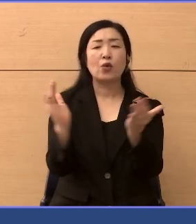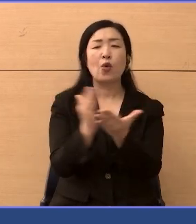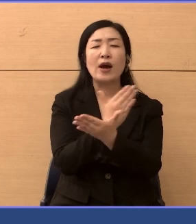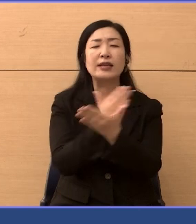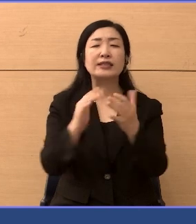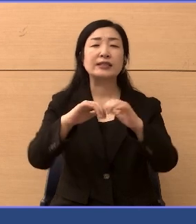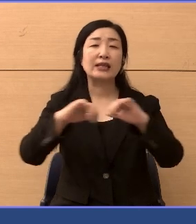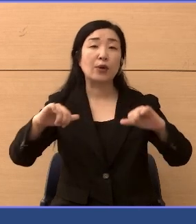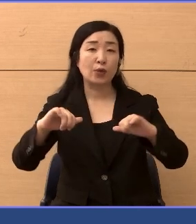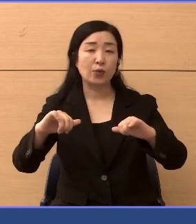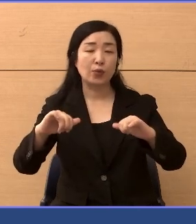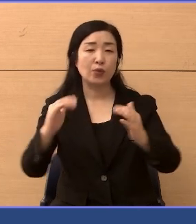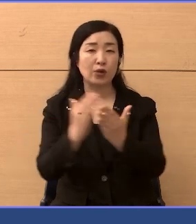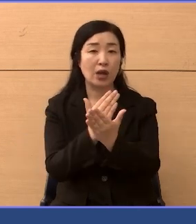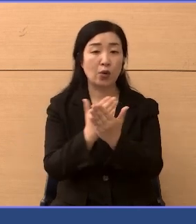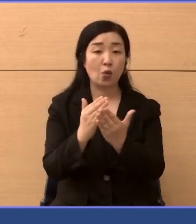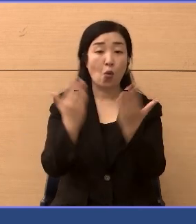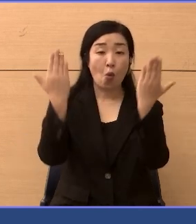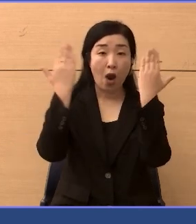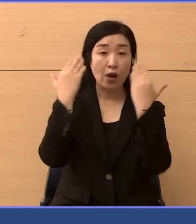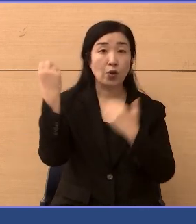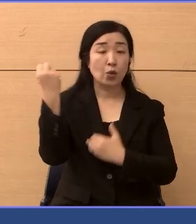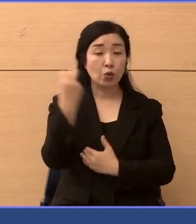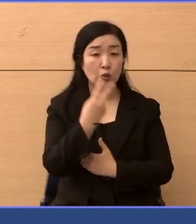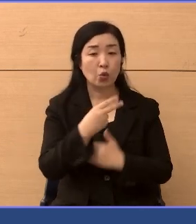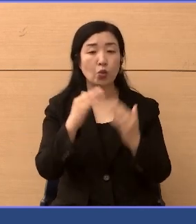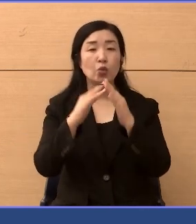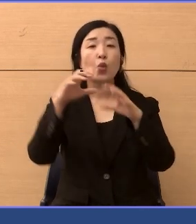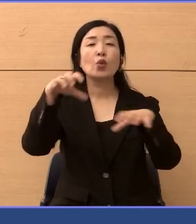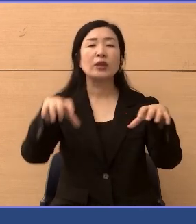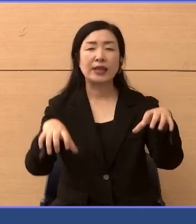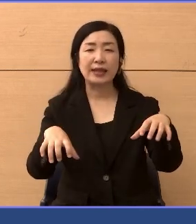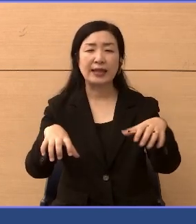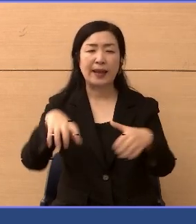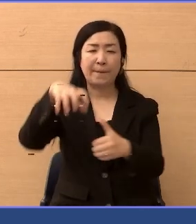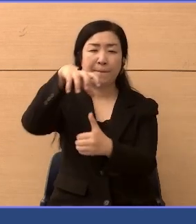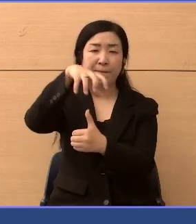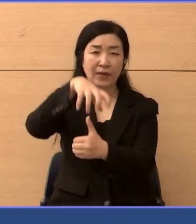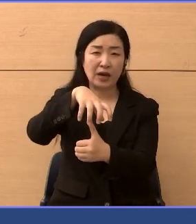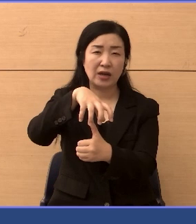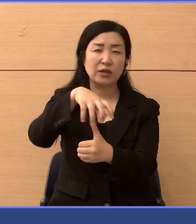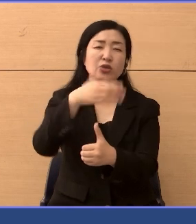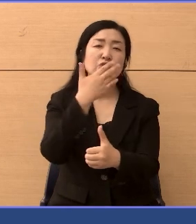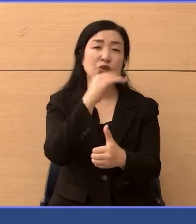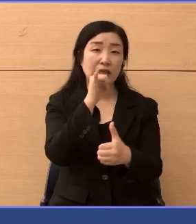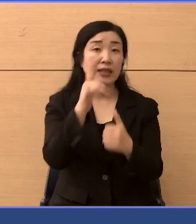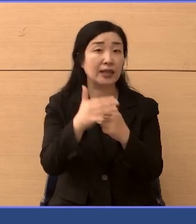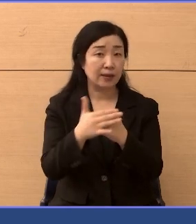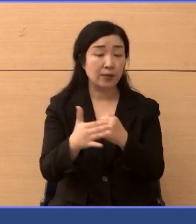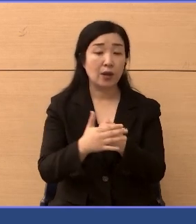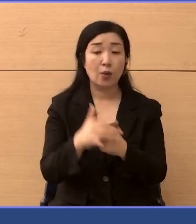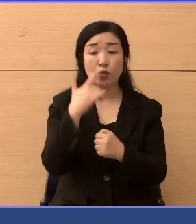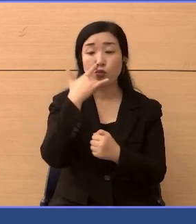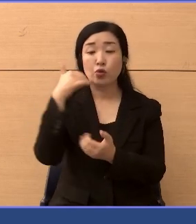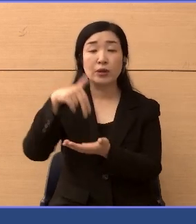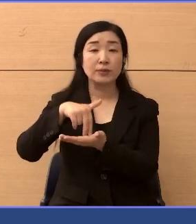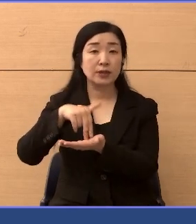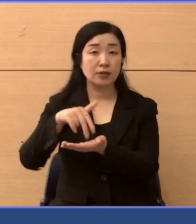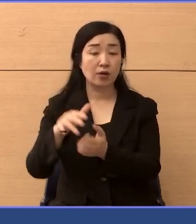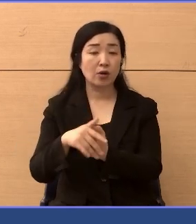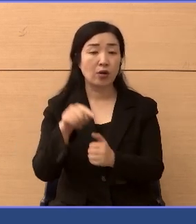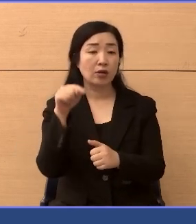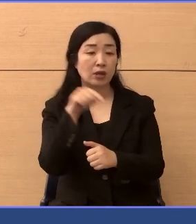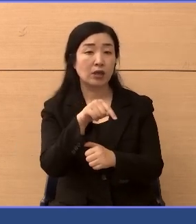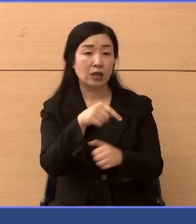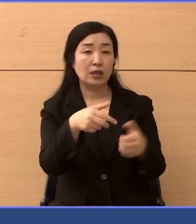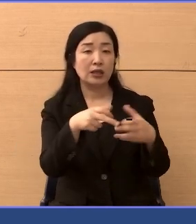at 되어서 school. 예를 들어서 And parents 학교라던가 have a 아니면 huge role to 동네에서 play in 고립이 trying to 되는 경우가 encourage 있고 그렇기 social 때문에 부모님들은 interactions.